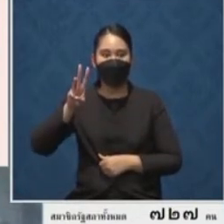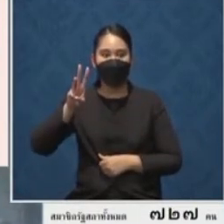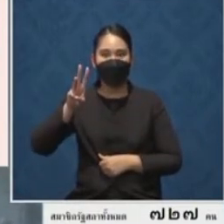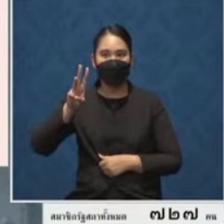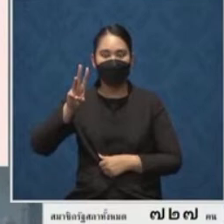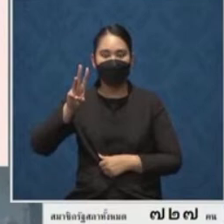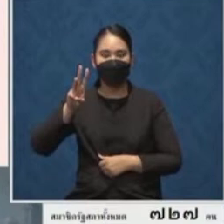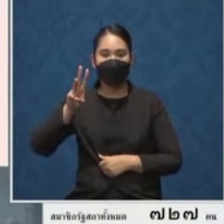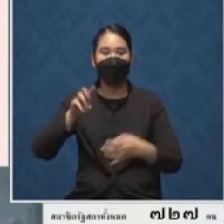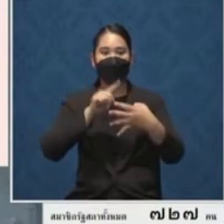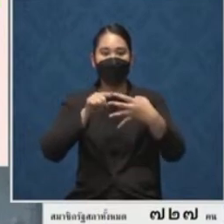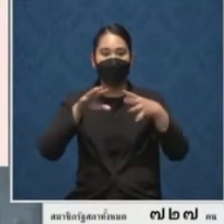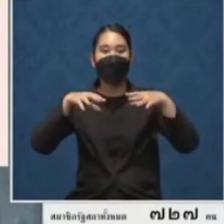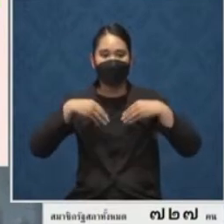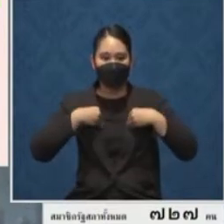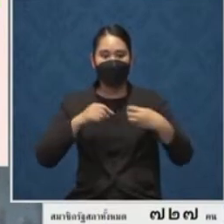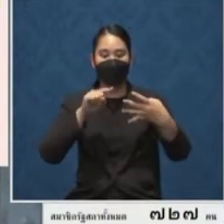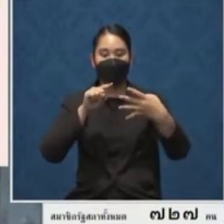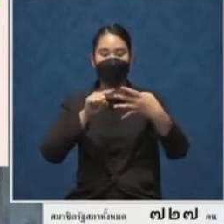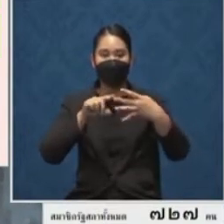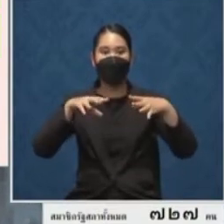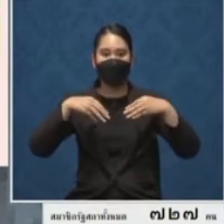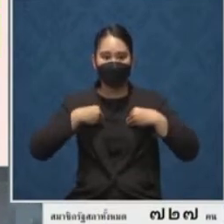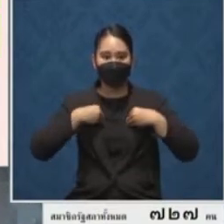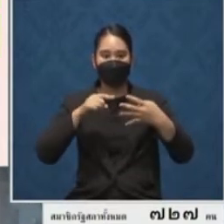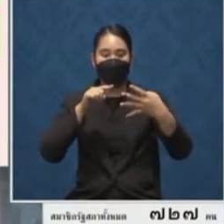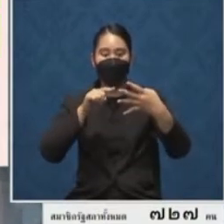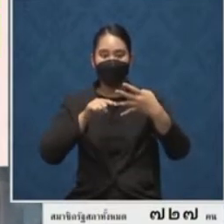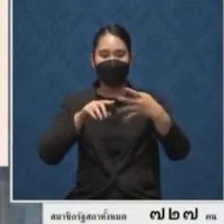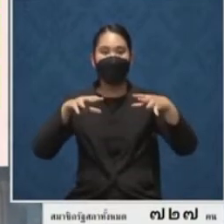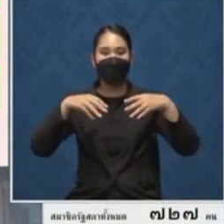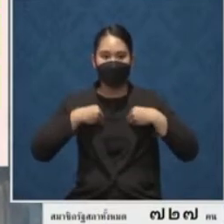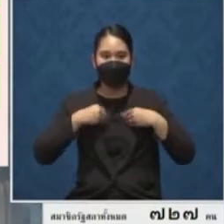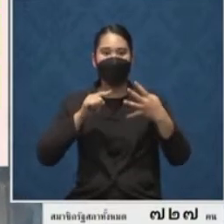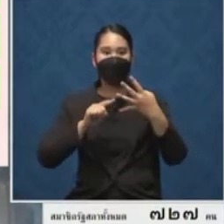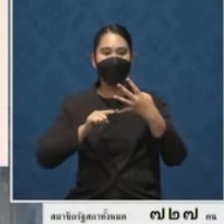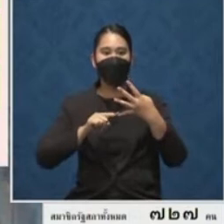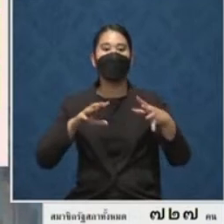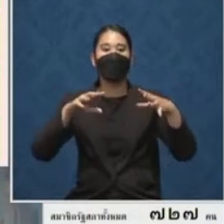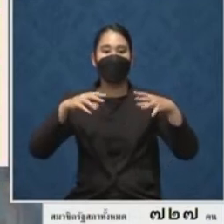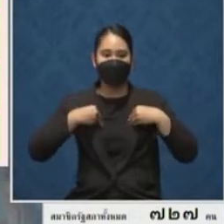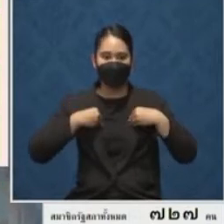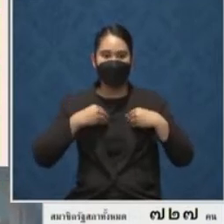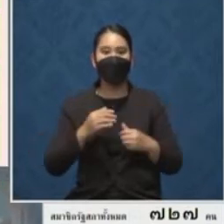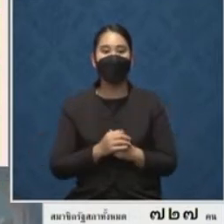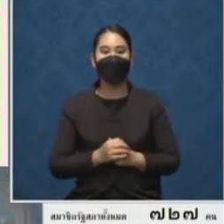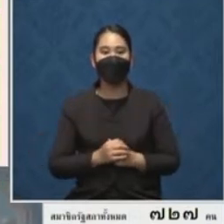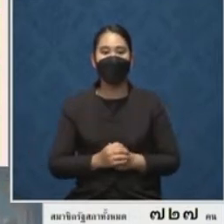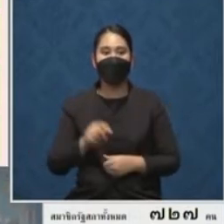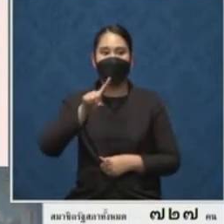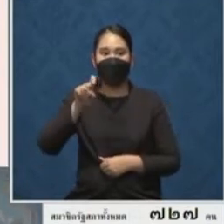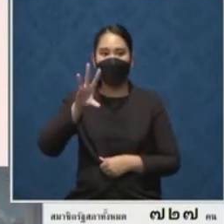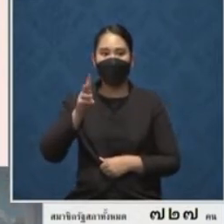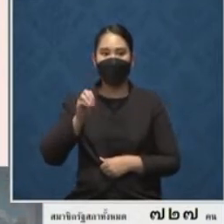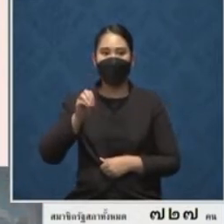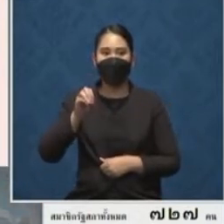1รับหลักการ2รับหลักการ3รับหลักการ4รับหลักการครับ 167นายณัฐพงษ์สุป